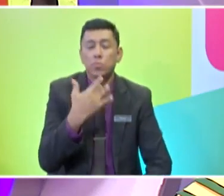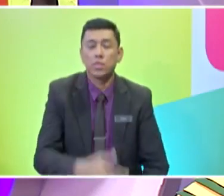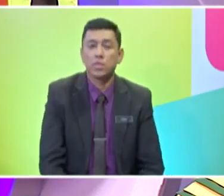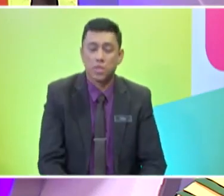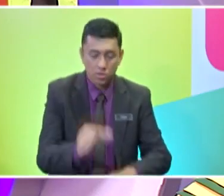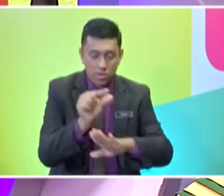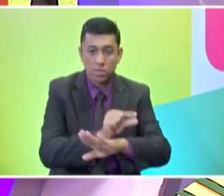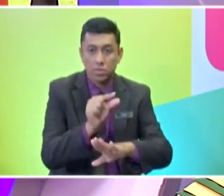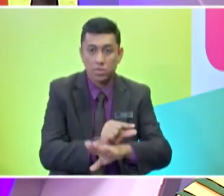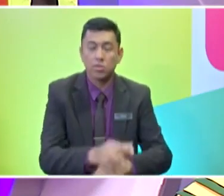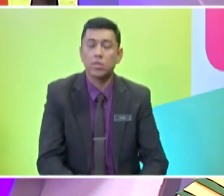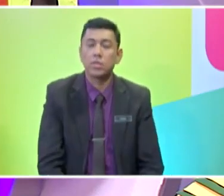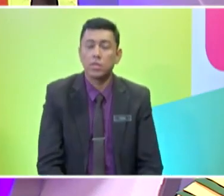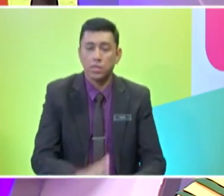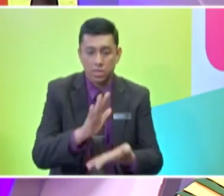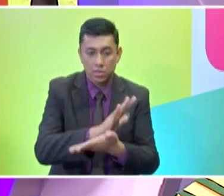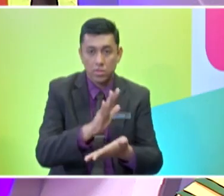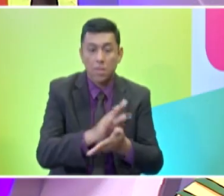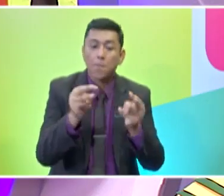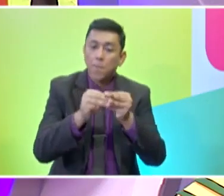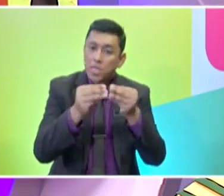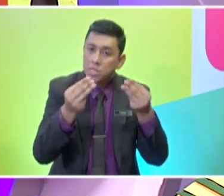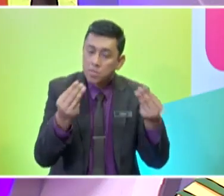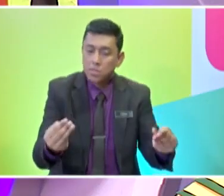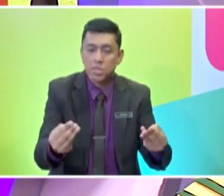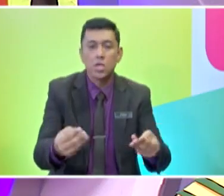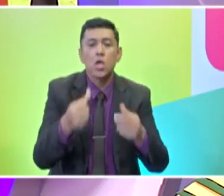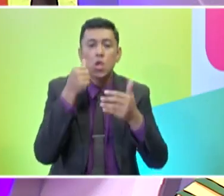gunakan kertas majalah bule